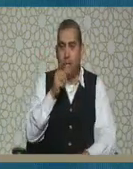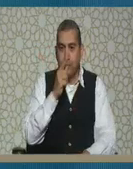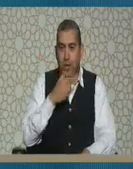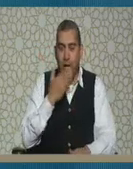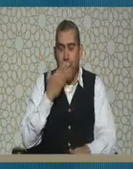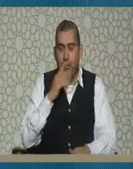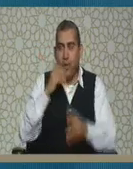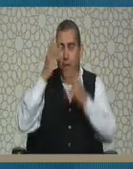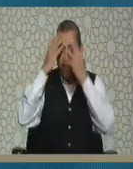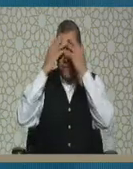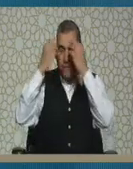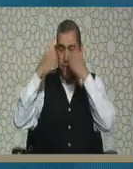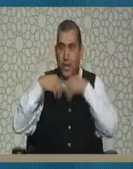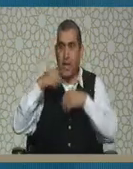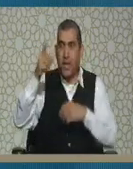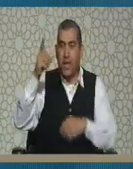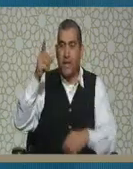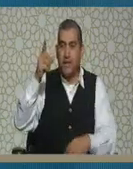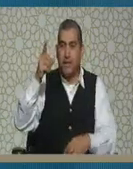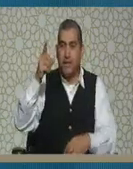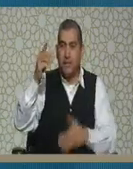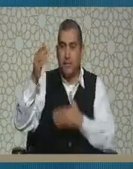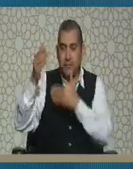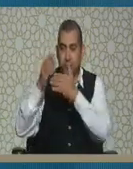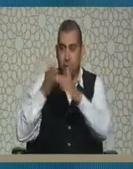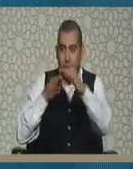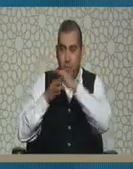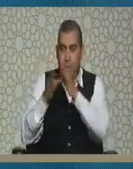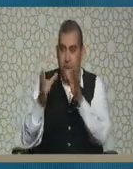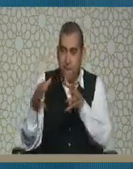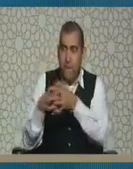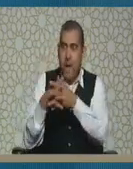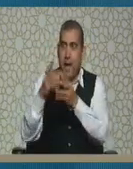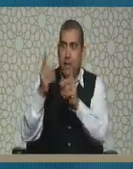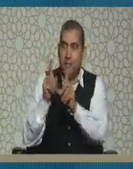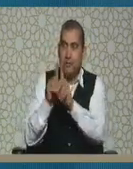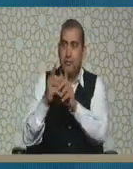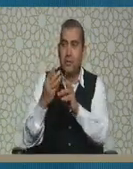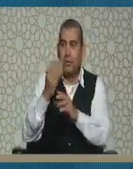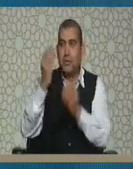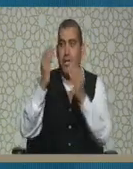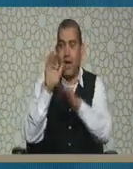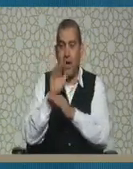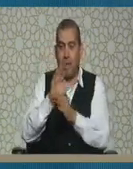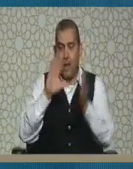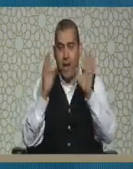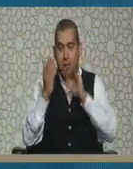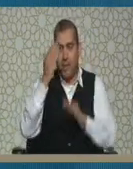تفضلت علينا بان ادخلتنا في معيتك يا رب العالم العين يا اكرم الاكرمين